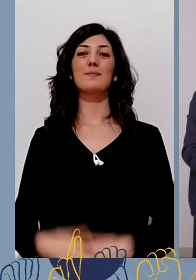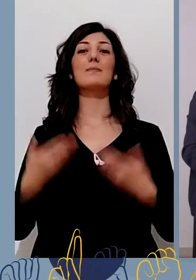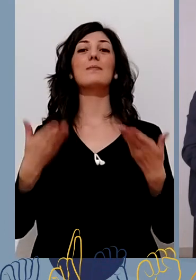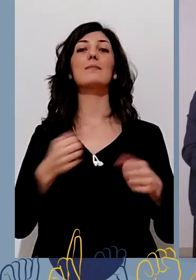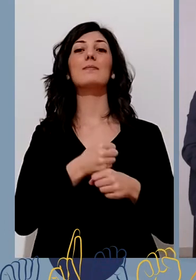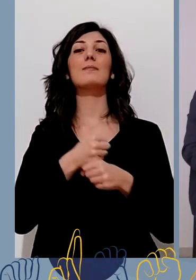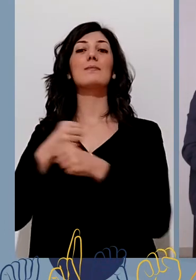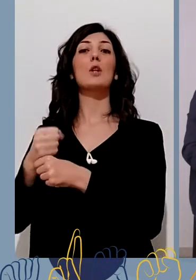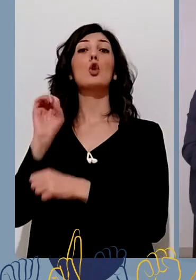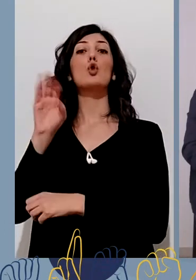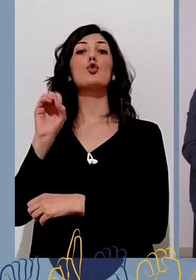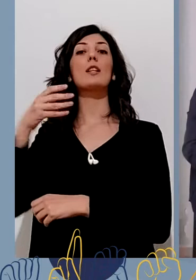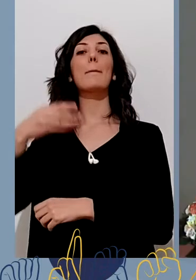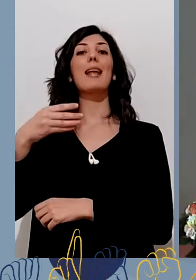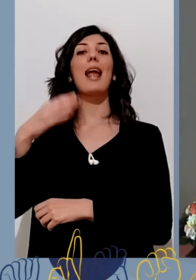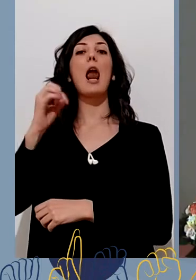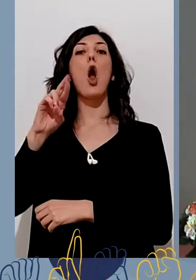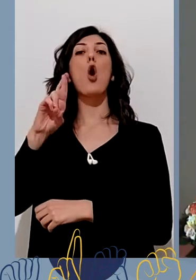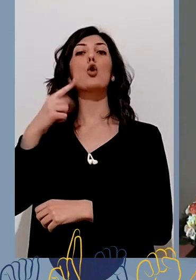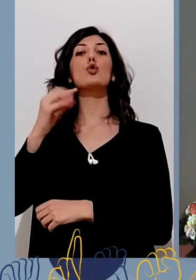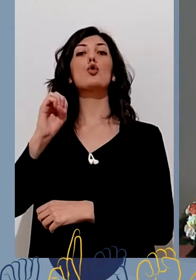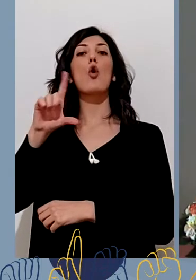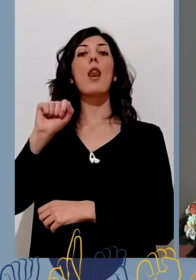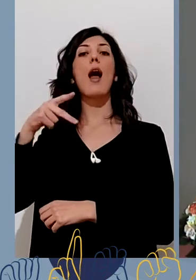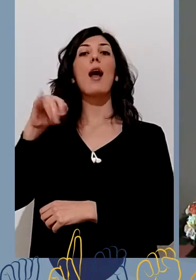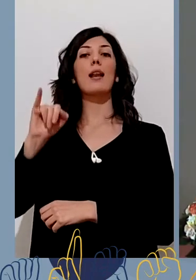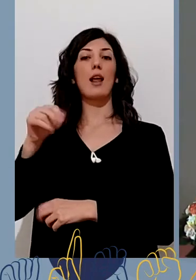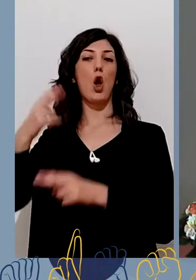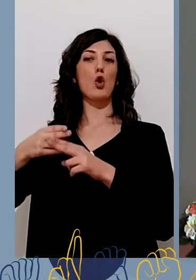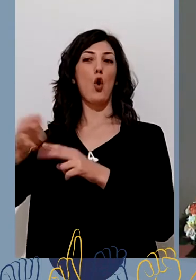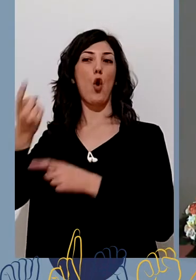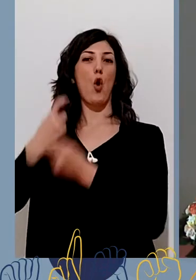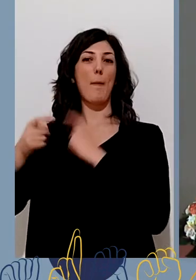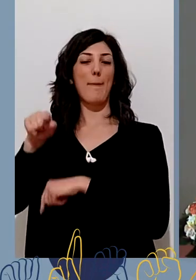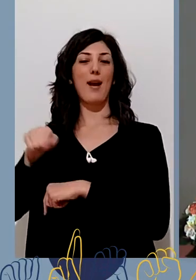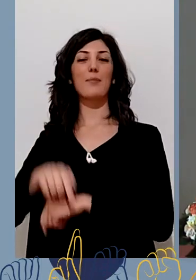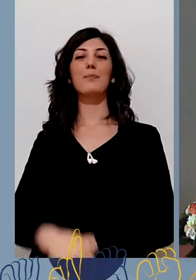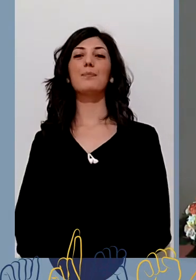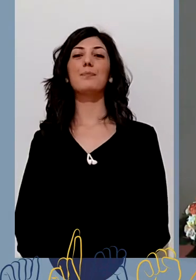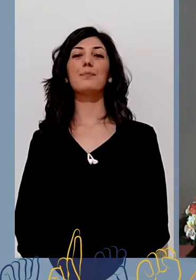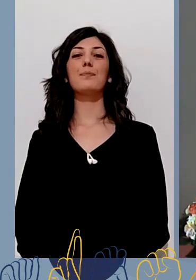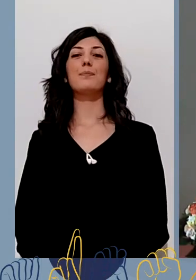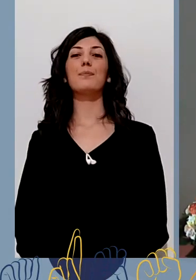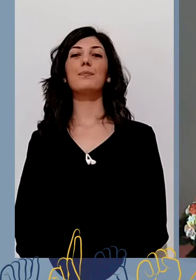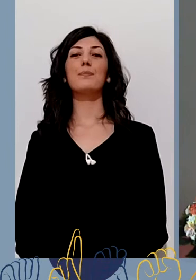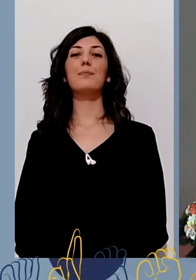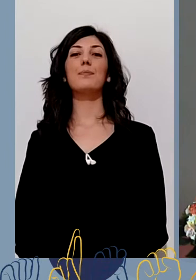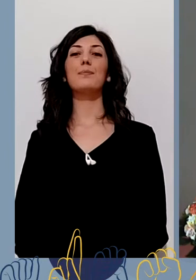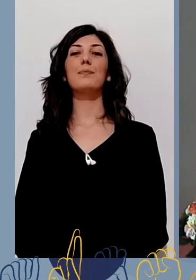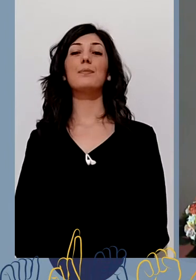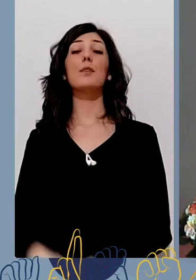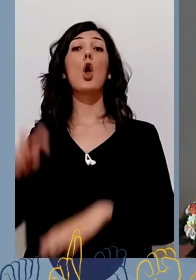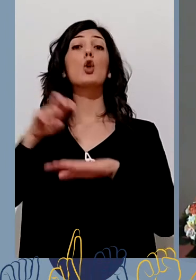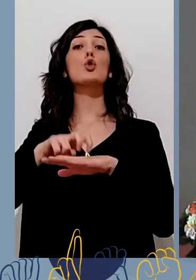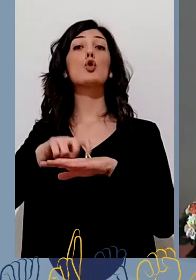Michela Ortolani, che ci sta seguendo da Roma, appunto. E la dottoressa in particolare è esperta nella